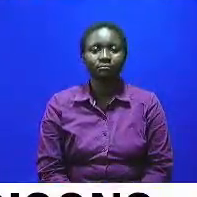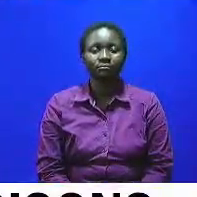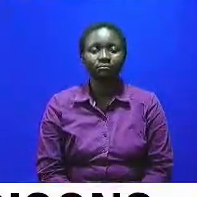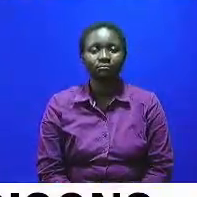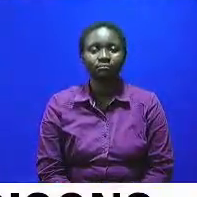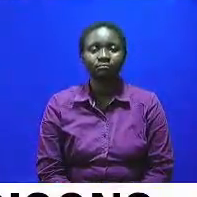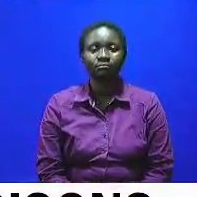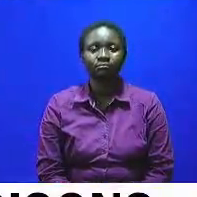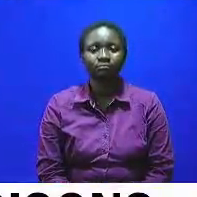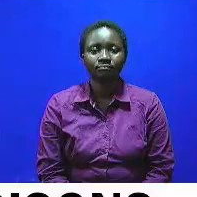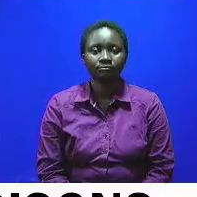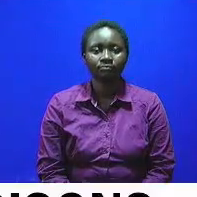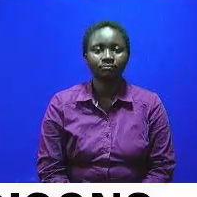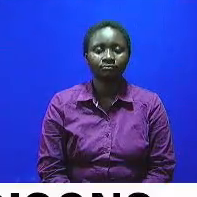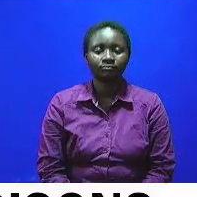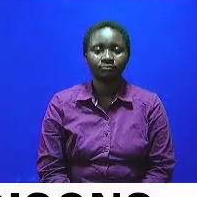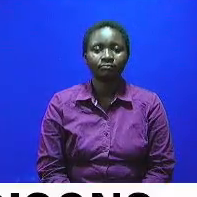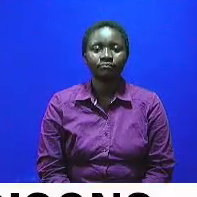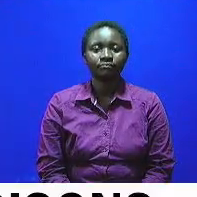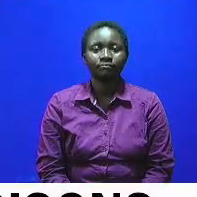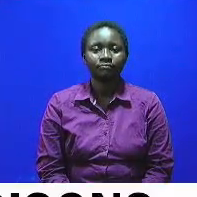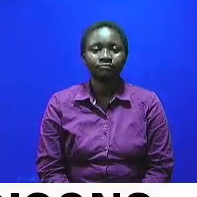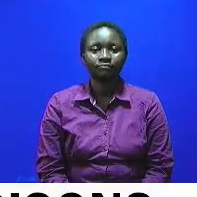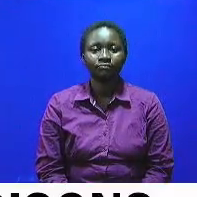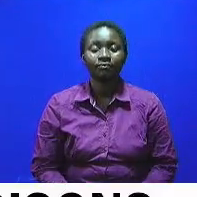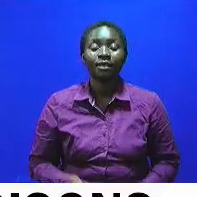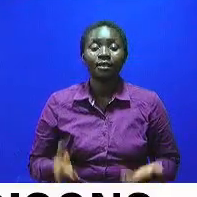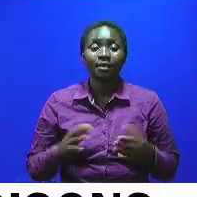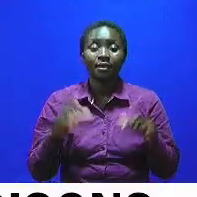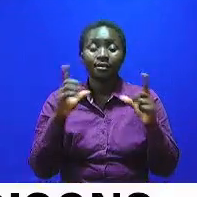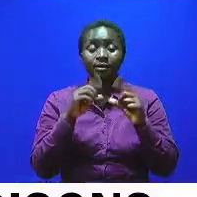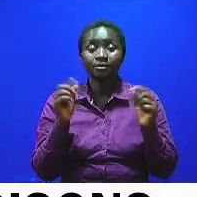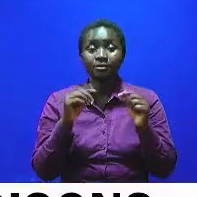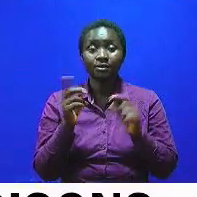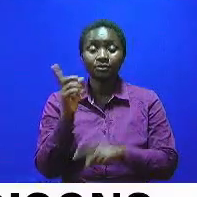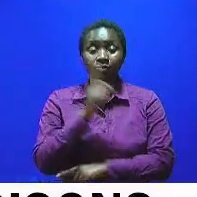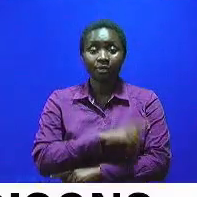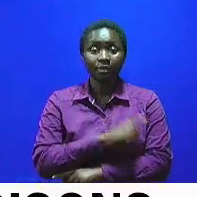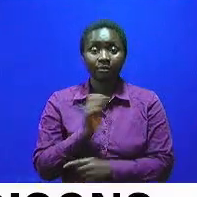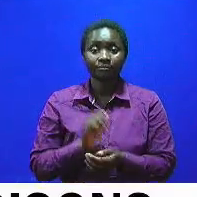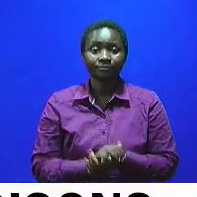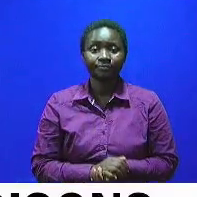Nafikiri tukiwapitia hiyo nira mangana tu atwarire gaiga rero